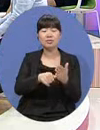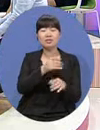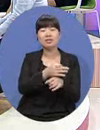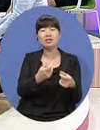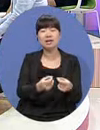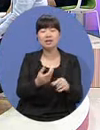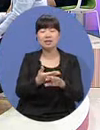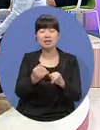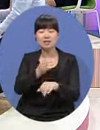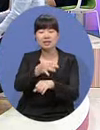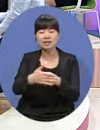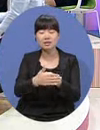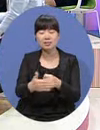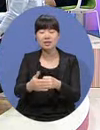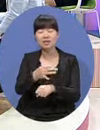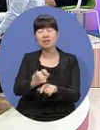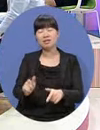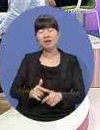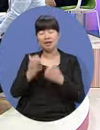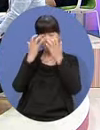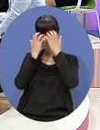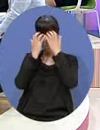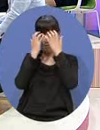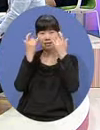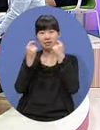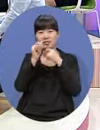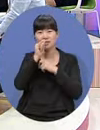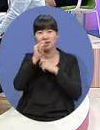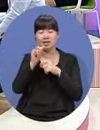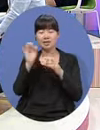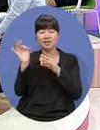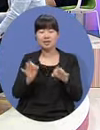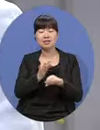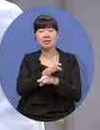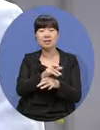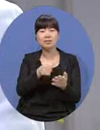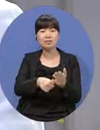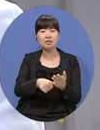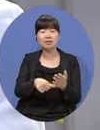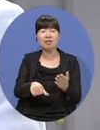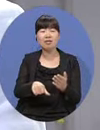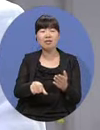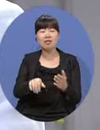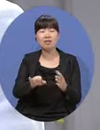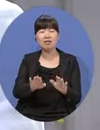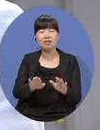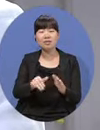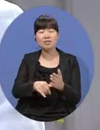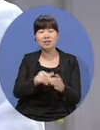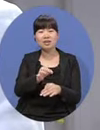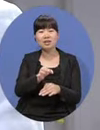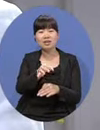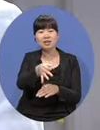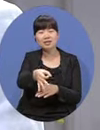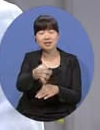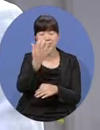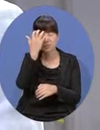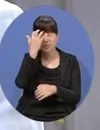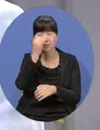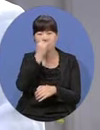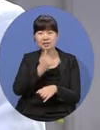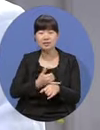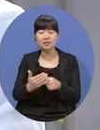사니까 안 사면 고통스러워하는 그 정도거든요 근데 세일 때 산 물건 그 물건값 낼 때 고통스럽지아요